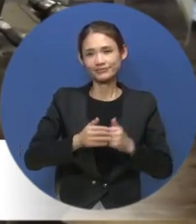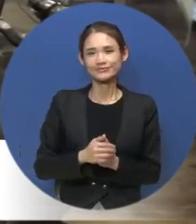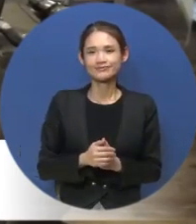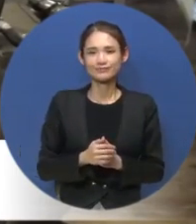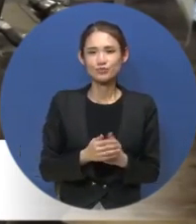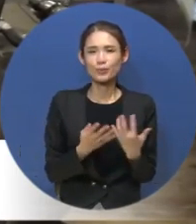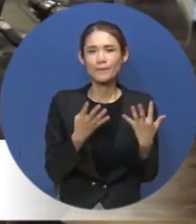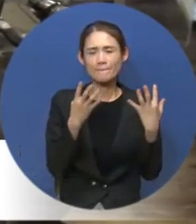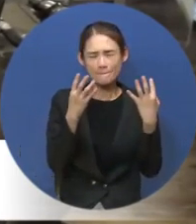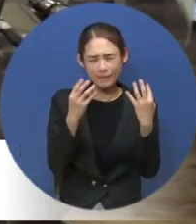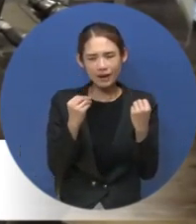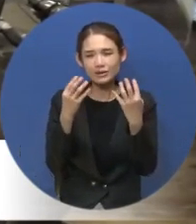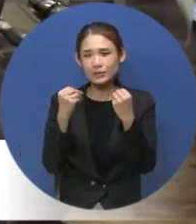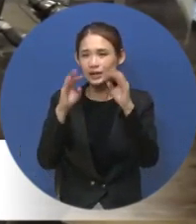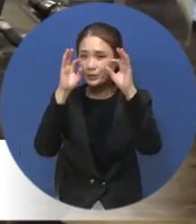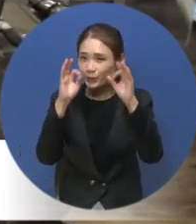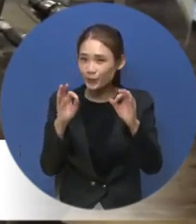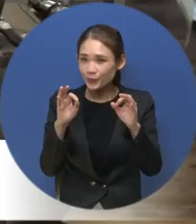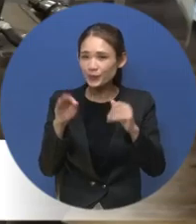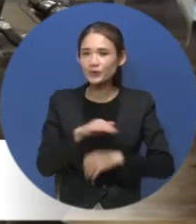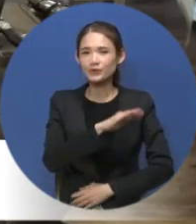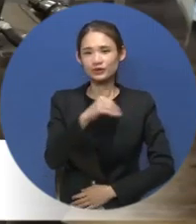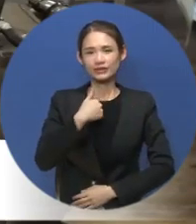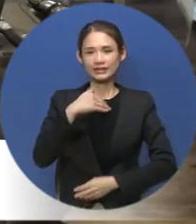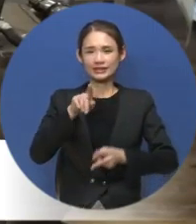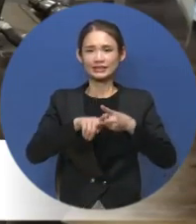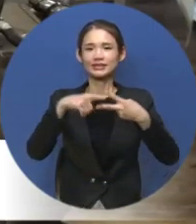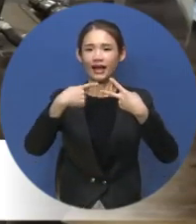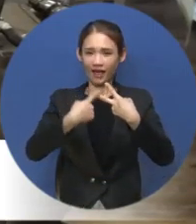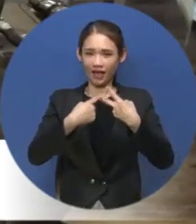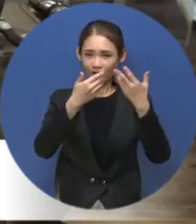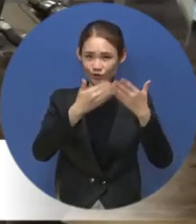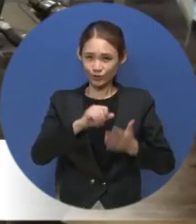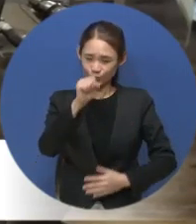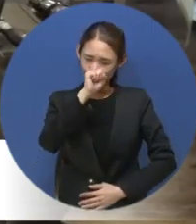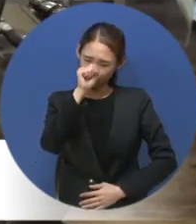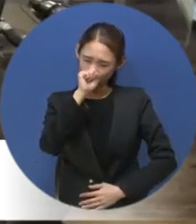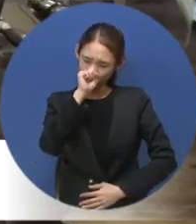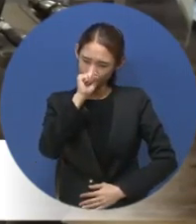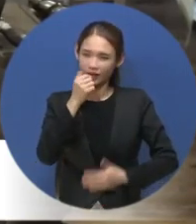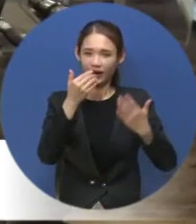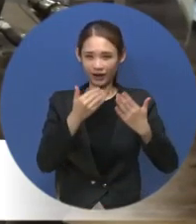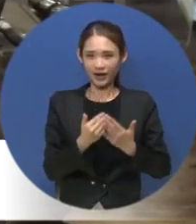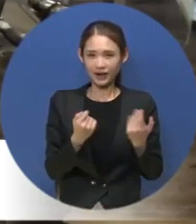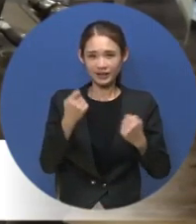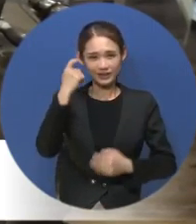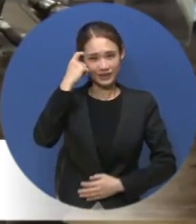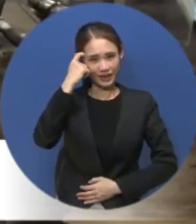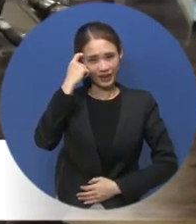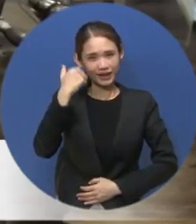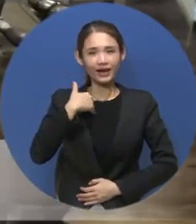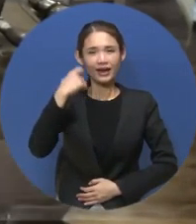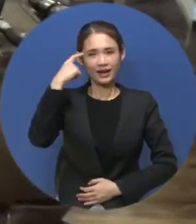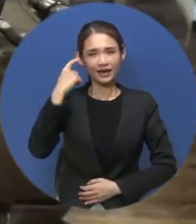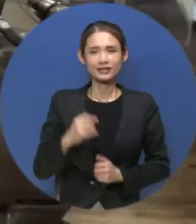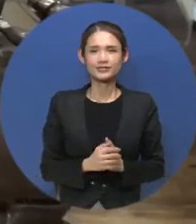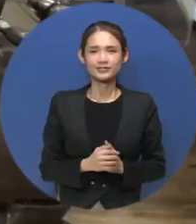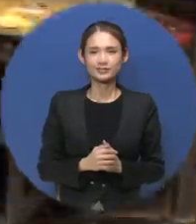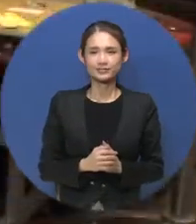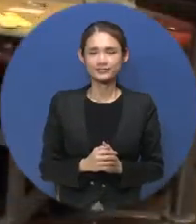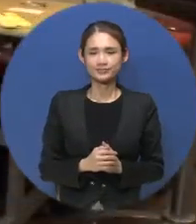해주셨으면 좋겠어요. 여기 나오시는 분들 영화들이 많거든요. 고로고로